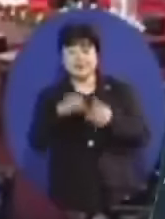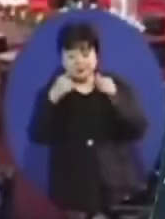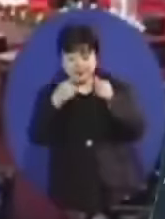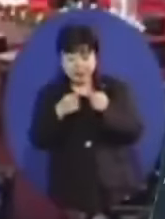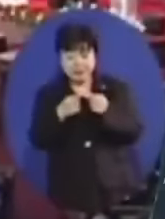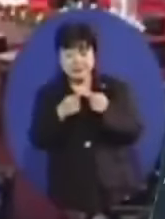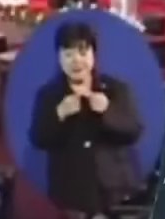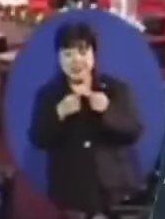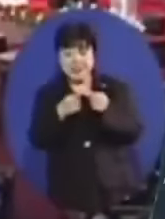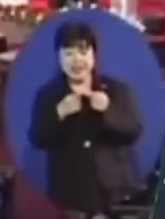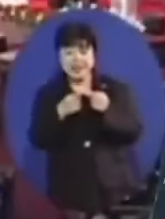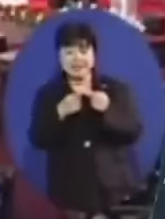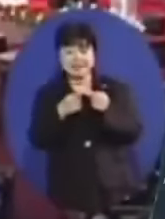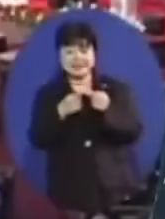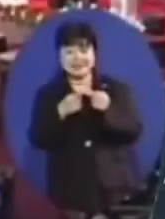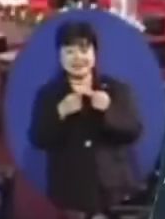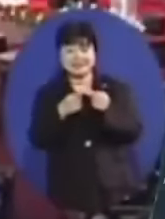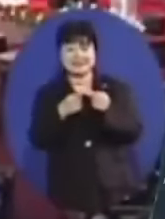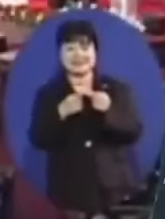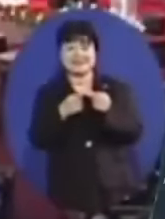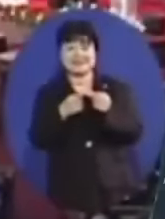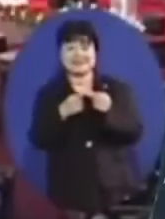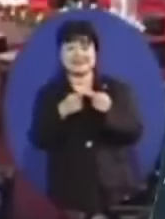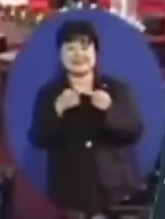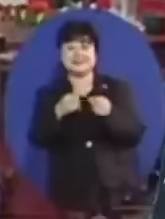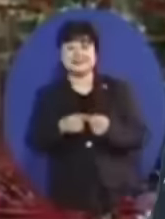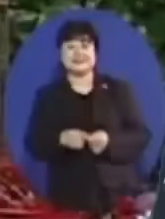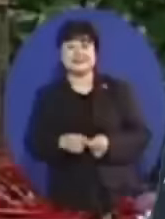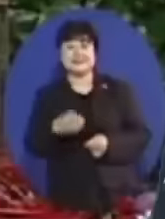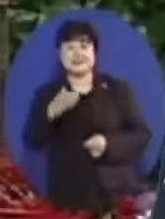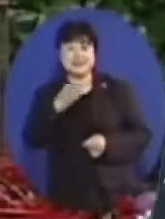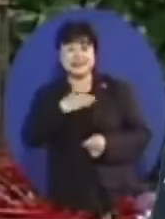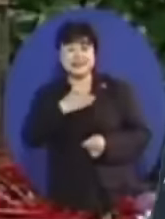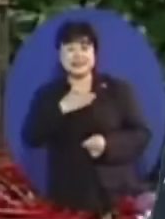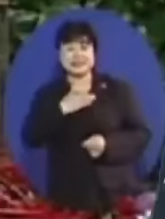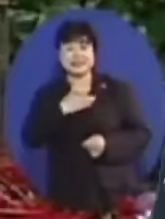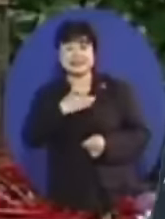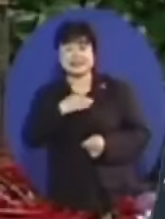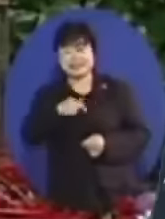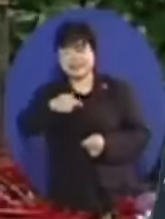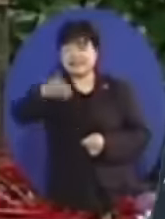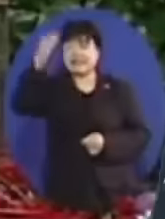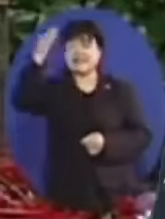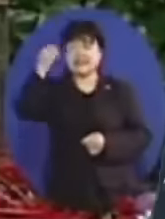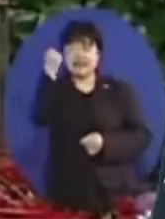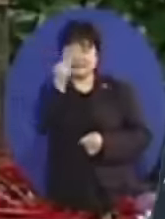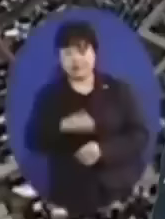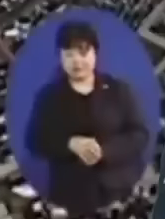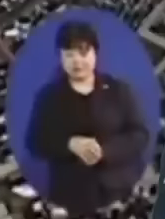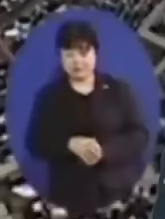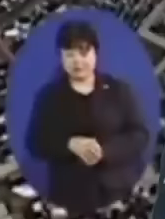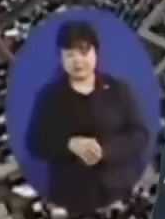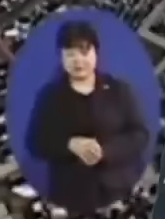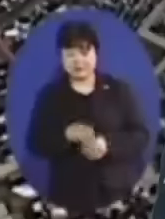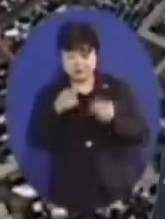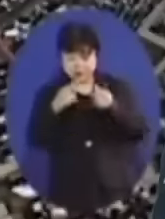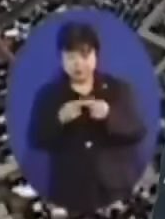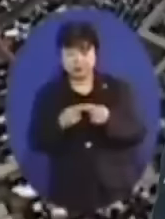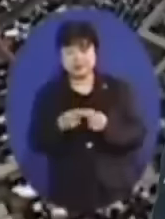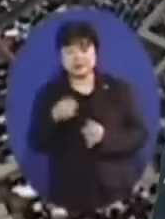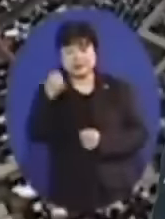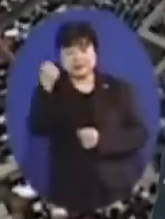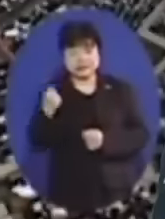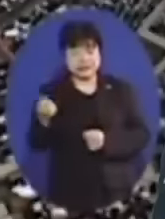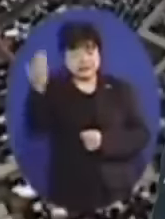가지는 첫째, 나이에서 벗어나 낡은 생각을 버려라. 둘째로 낡은